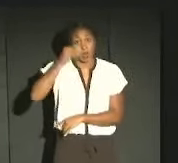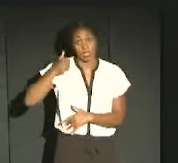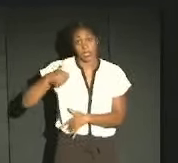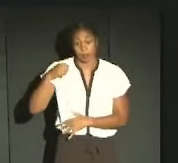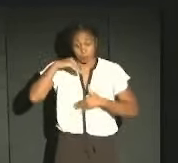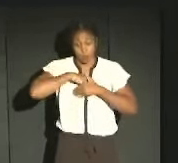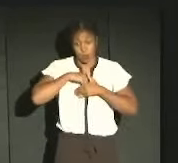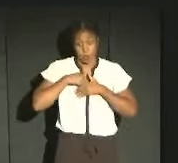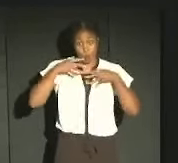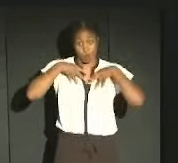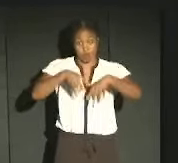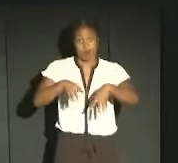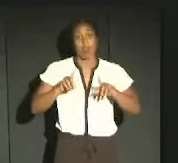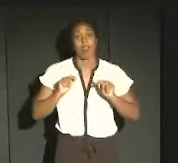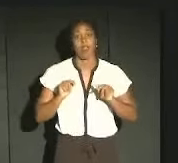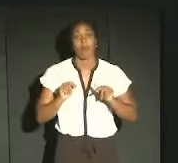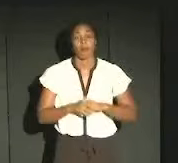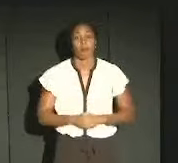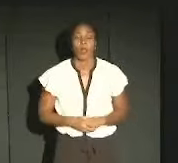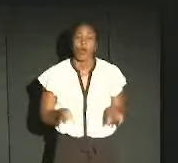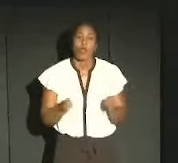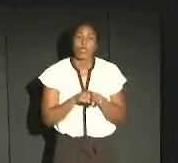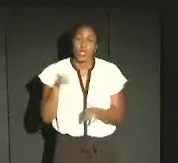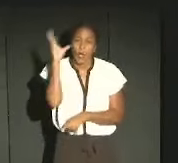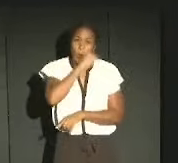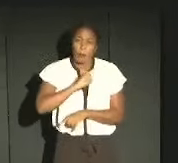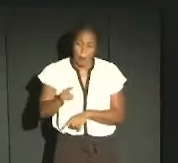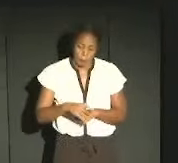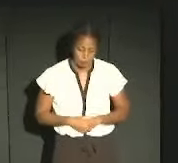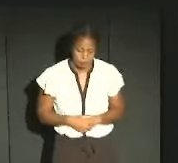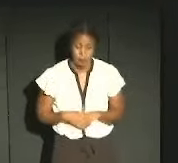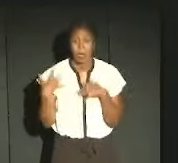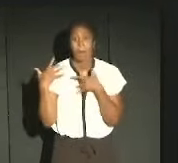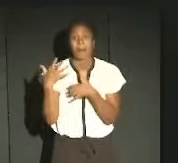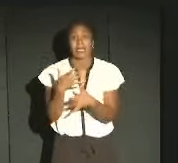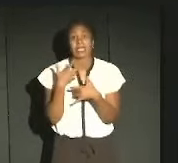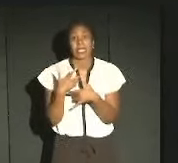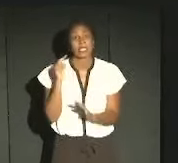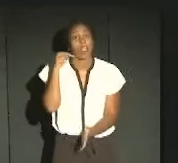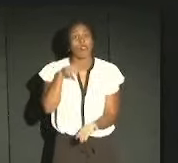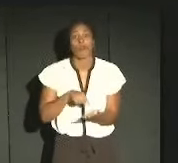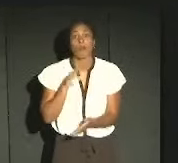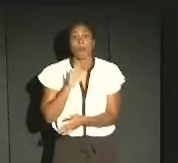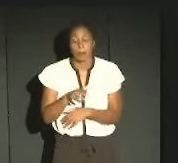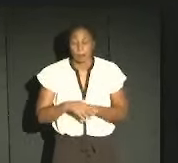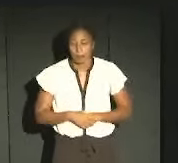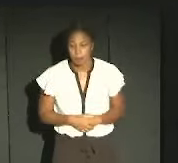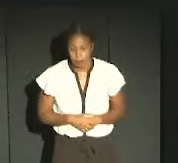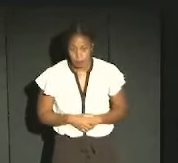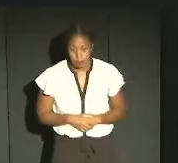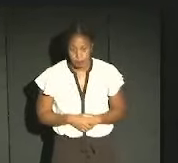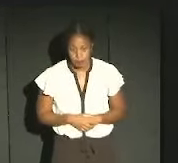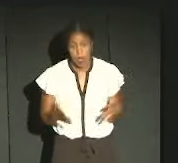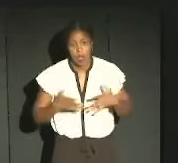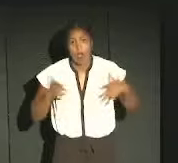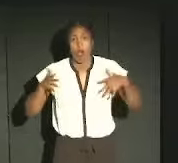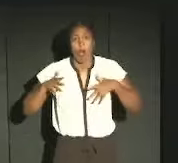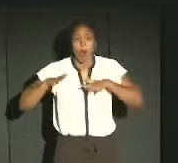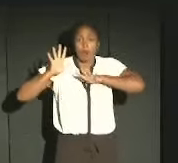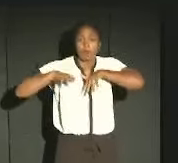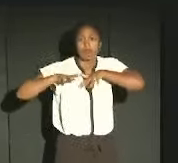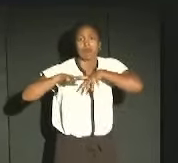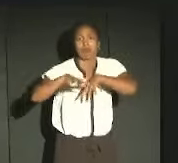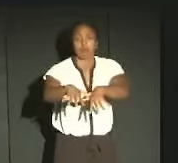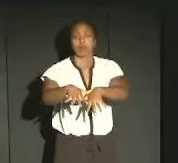de même nous n'avons pas oublié que en Martinique c'est l'endroit où là aussi lorsque il y avait des grands mouvements